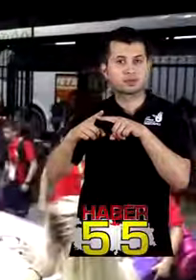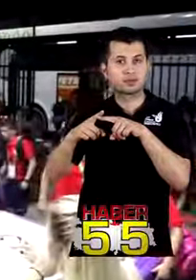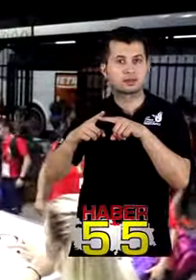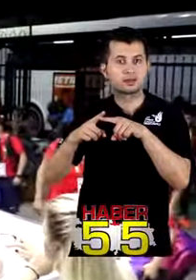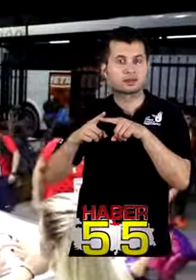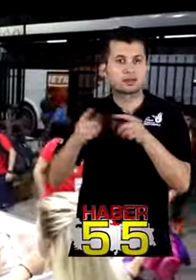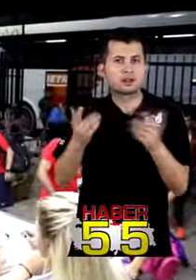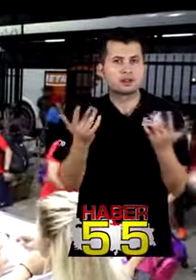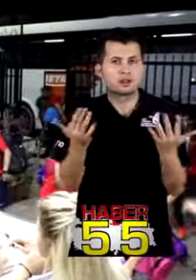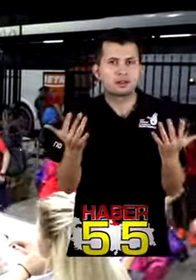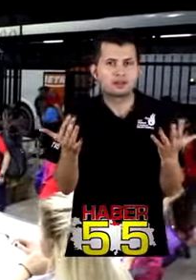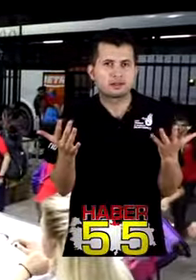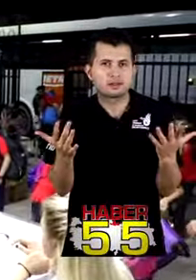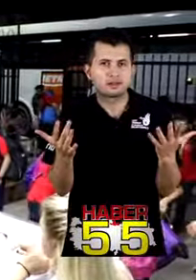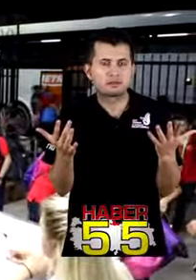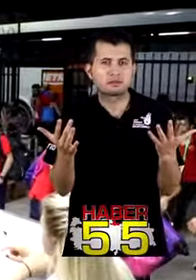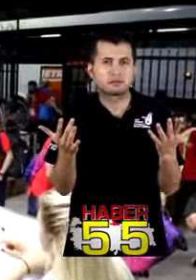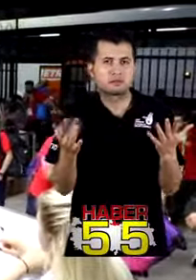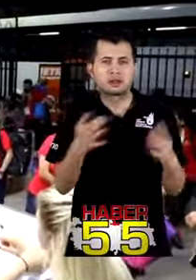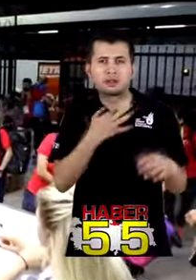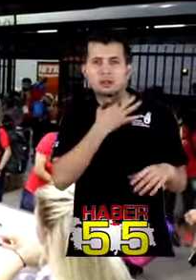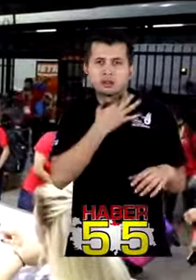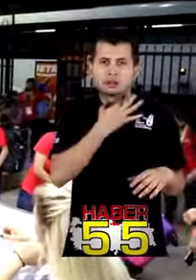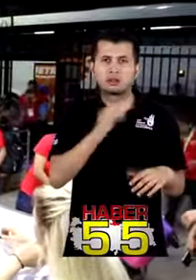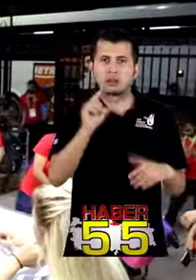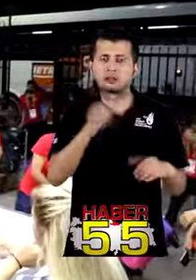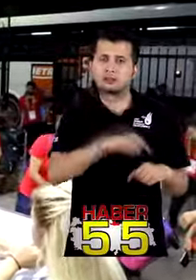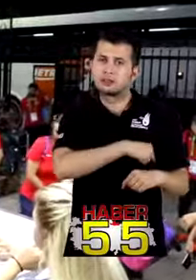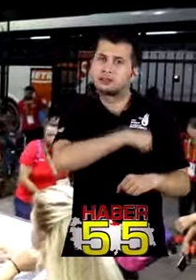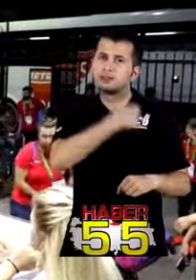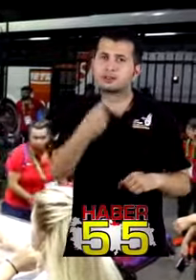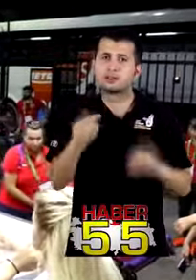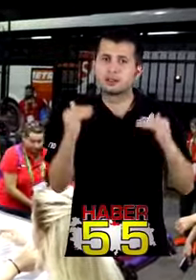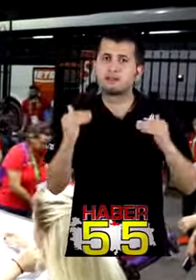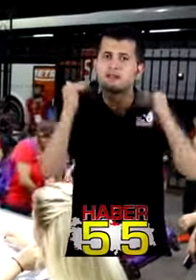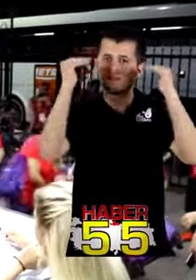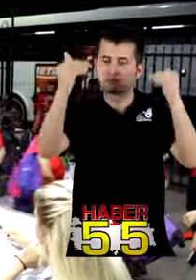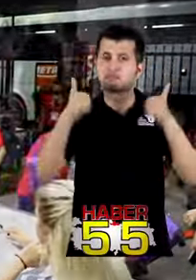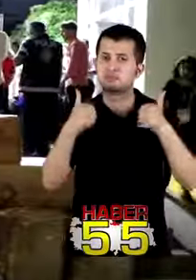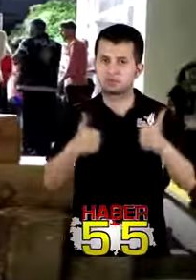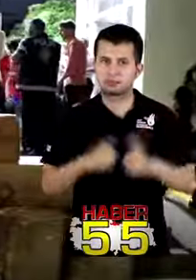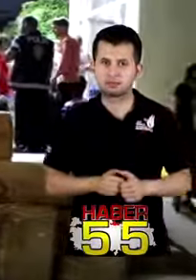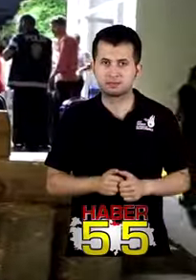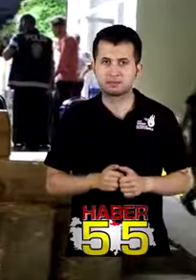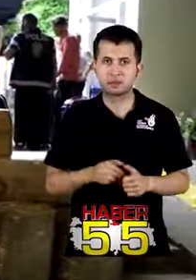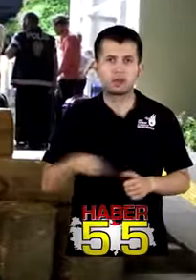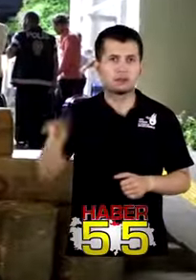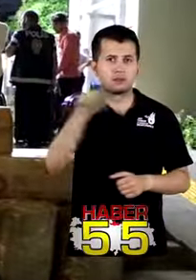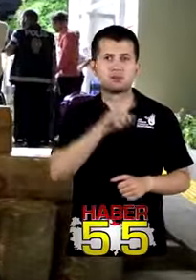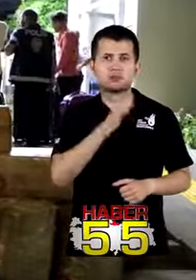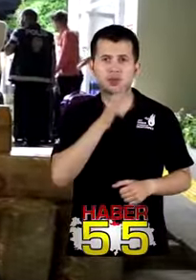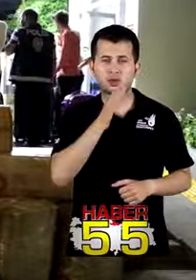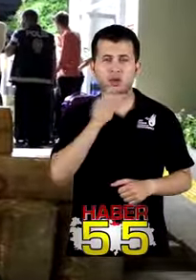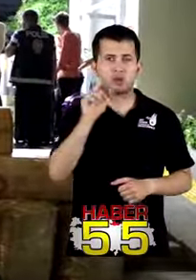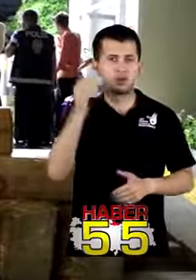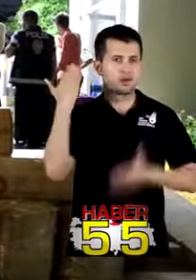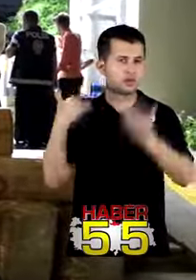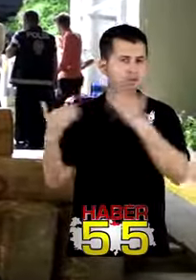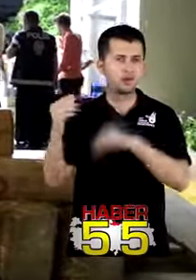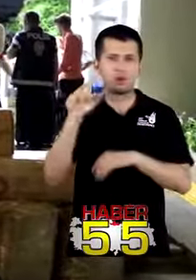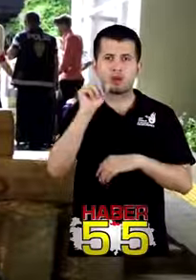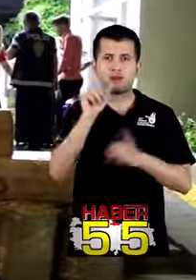takviyelerle sayısı olarak gereken seviyeye ulaştık. Hepinizin malumu 11 tarihi itibariyle